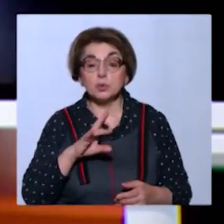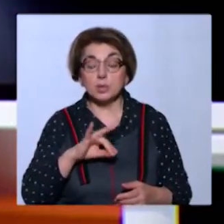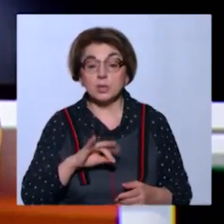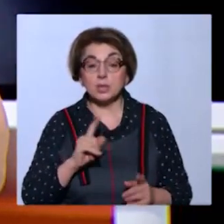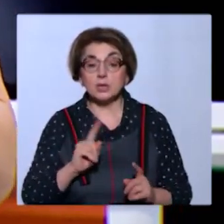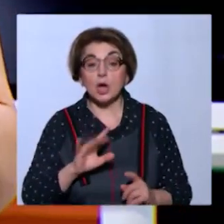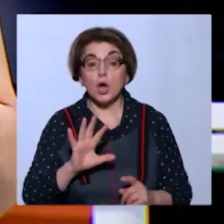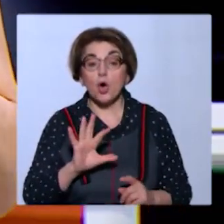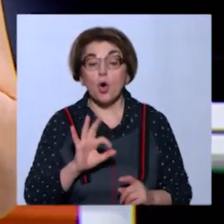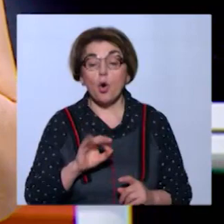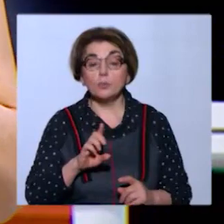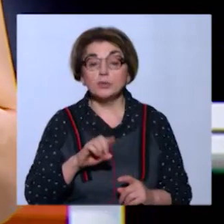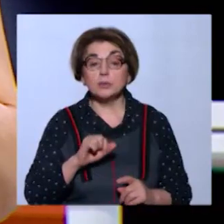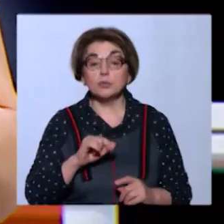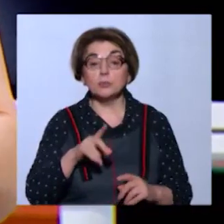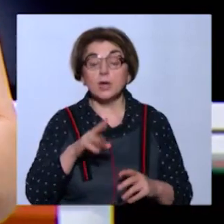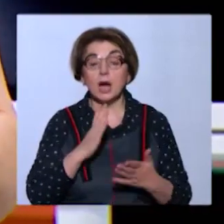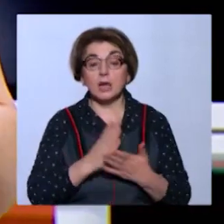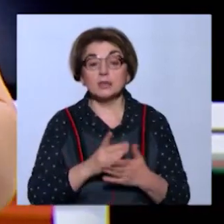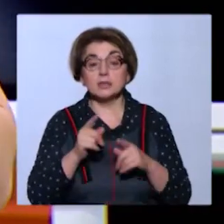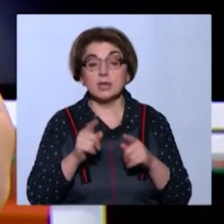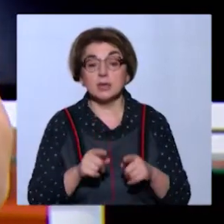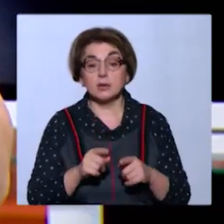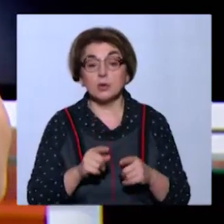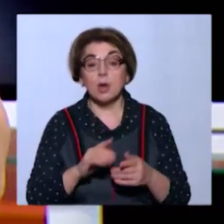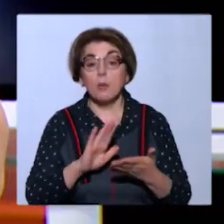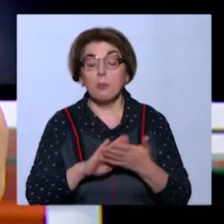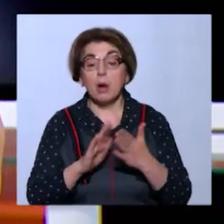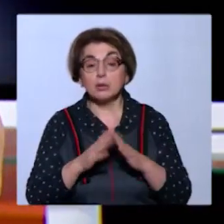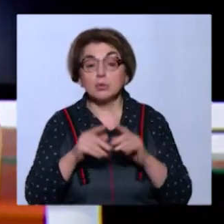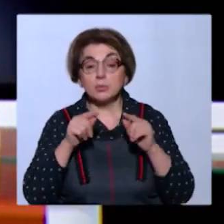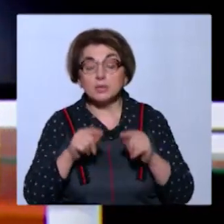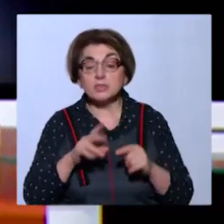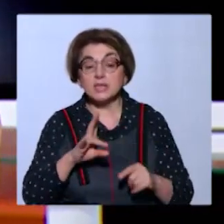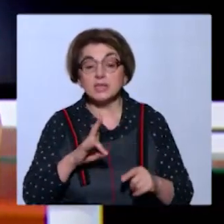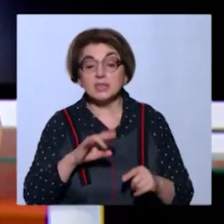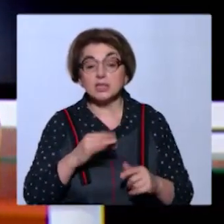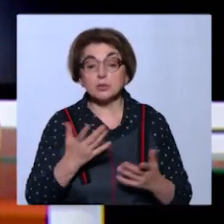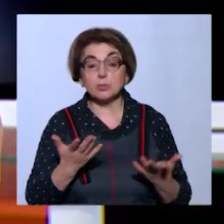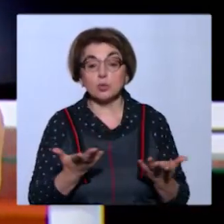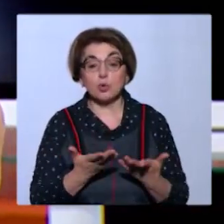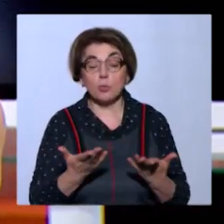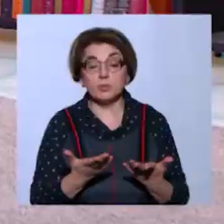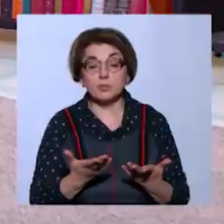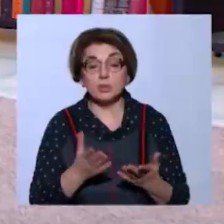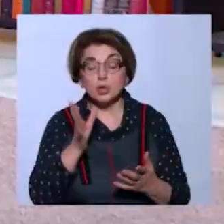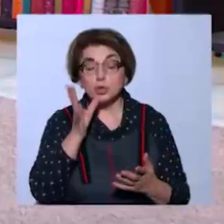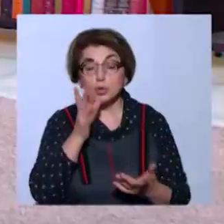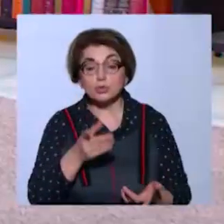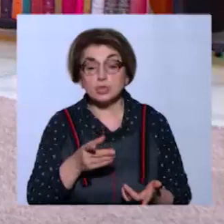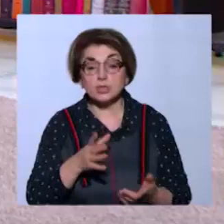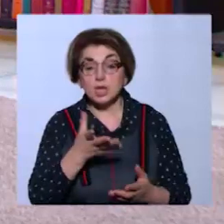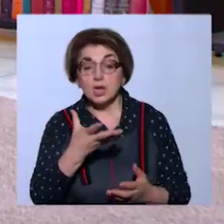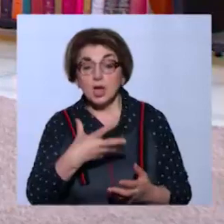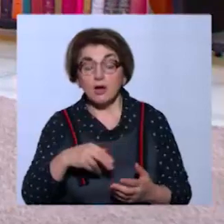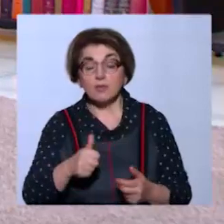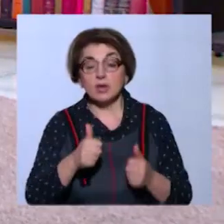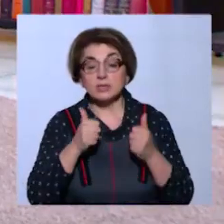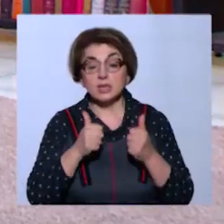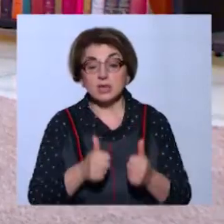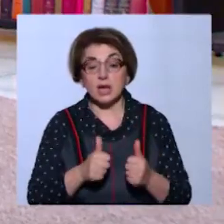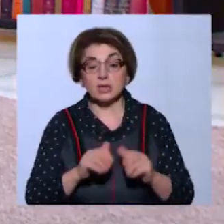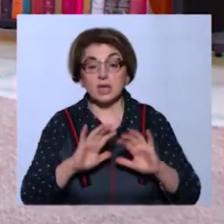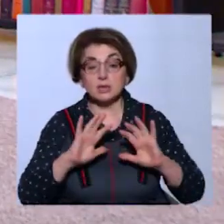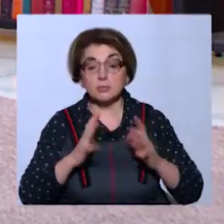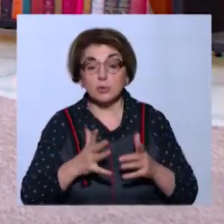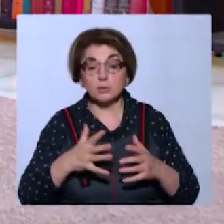რა არის ოპტიმუმი? ოპტიმუმი ეს არის ფაქტორის ის ინტენსივობა, რომლის დროსაც ყველაზე კარგად